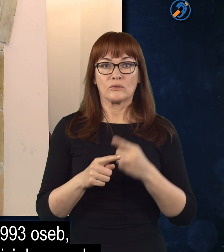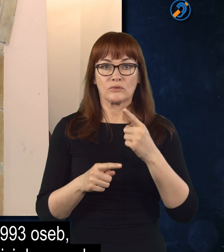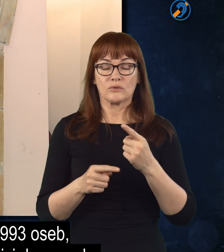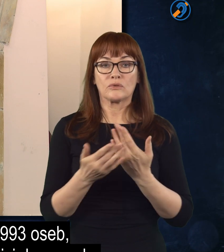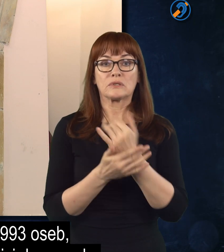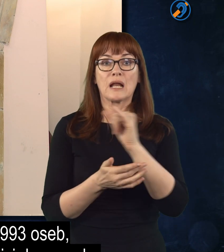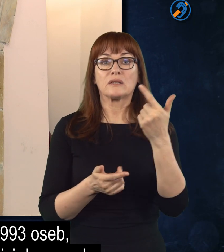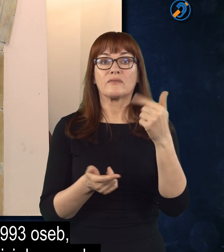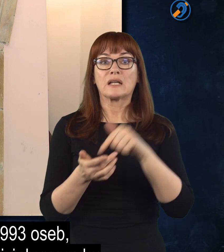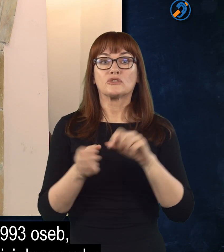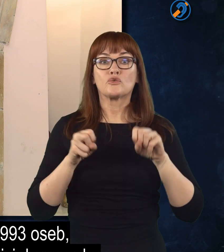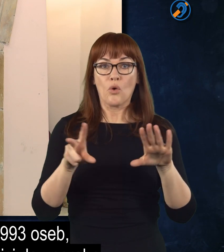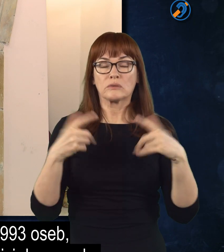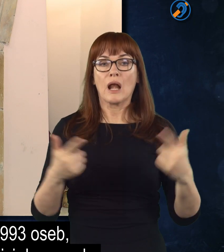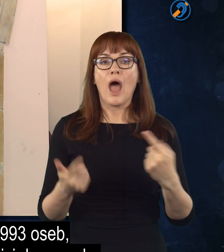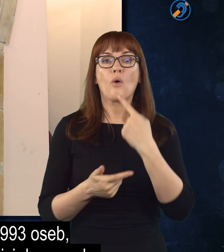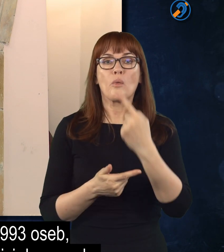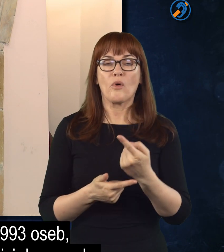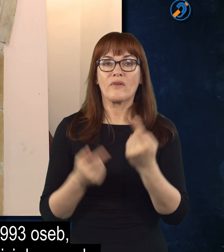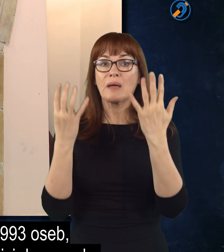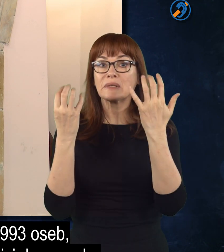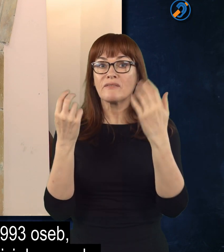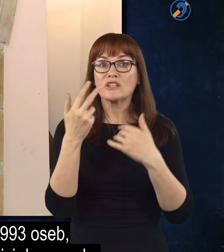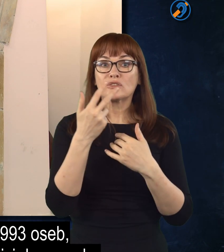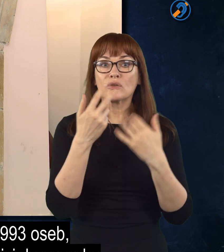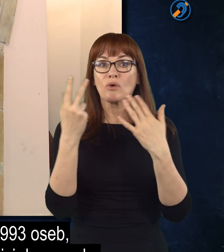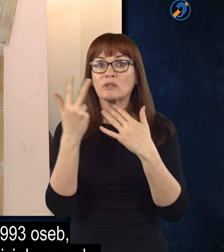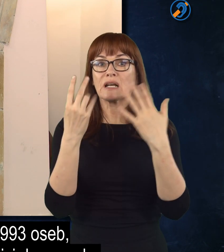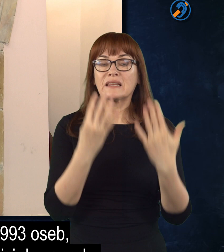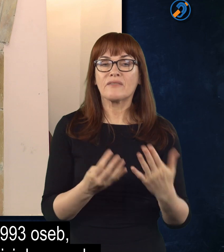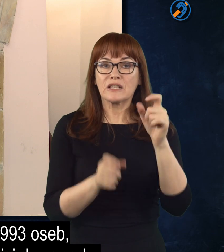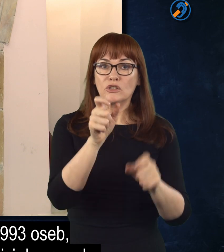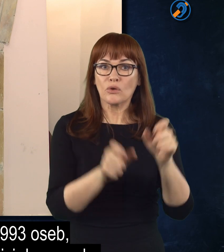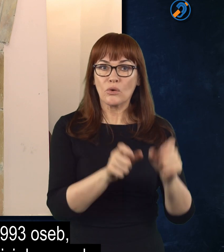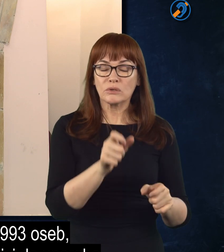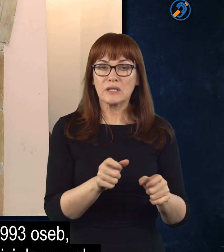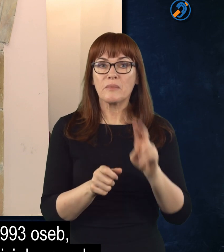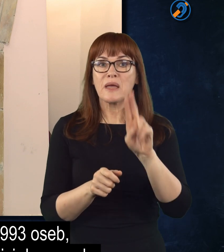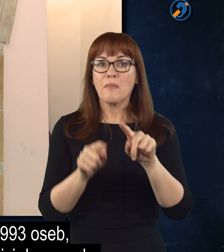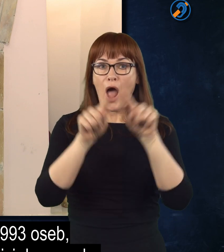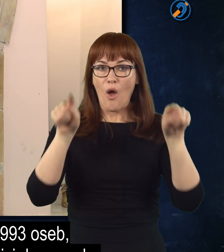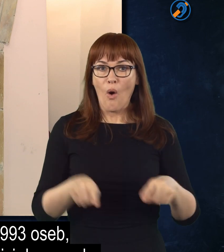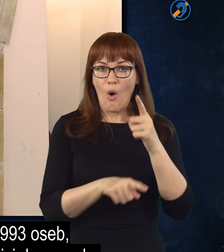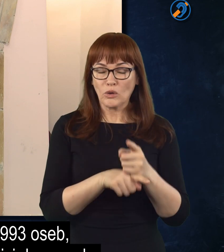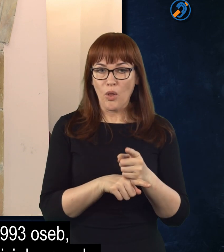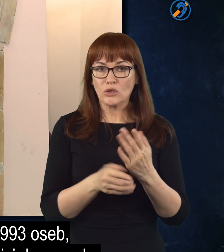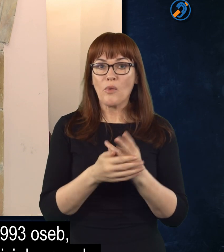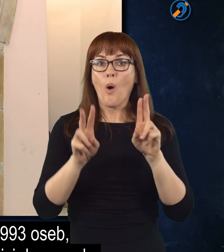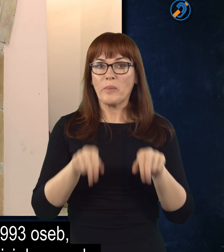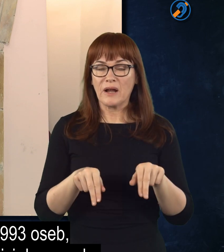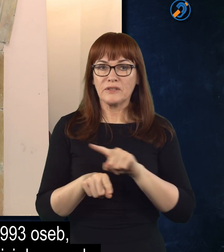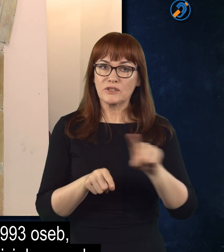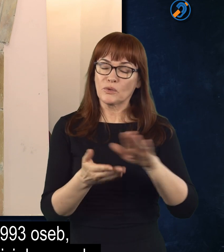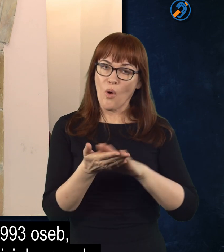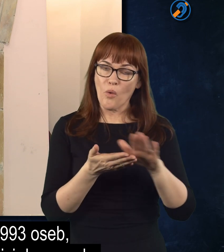Točno za leto 2018 lahko povem, da je 993 oseb, ki imajo odločbo